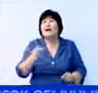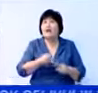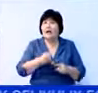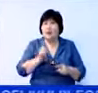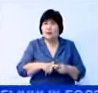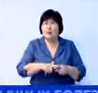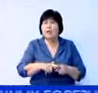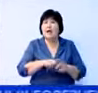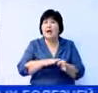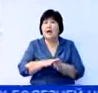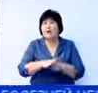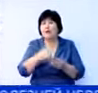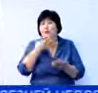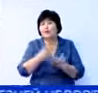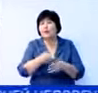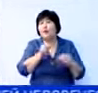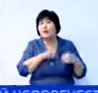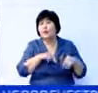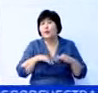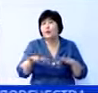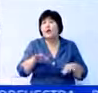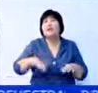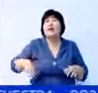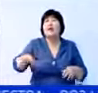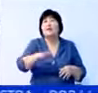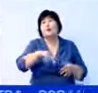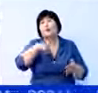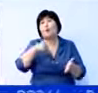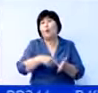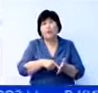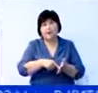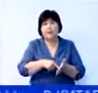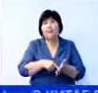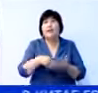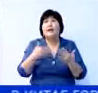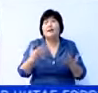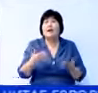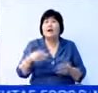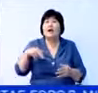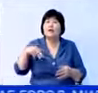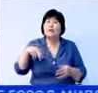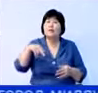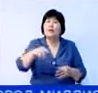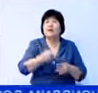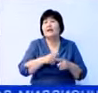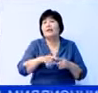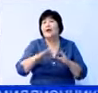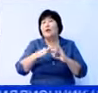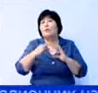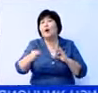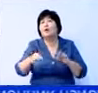которые осуществляют свою трудовую деятельность на территории города. Для пересечения из